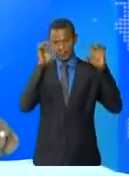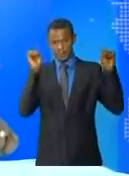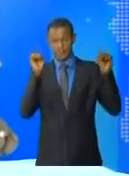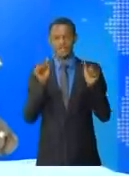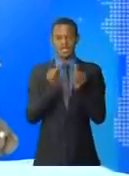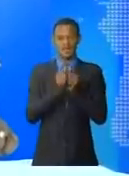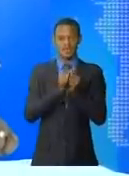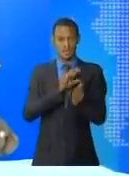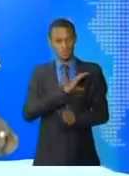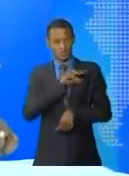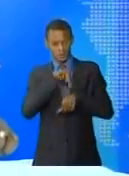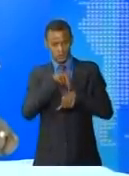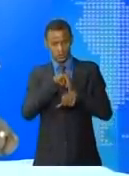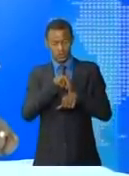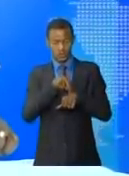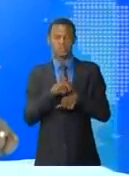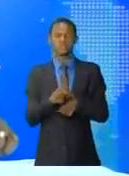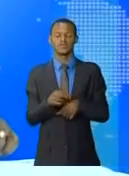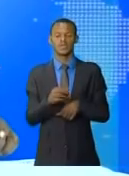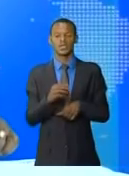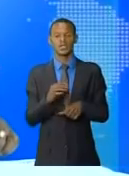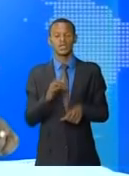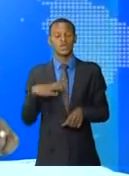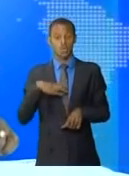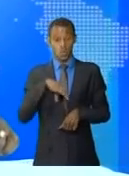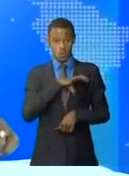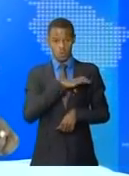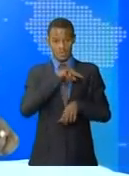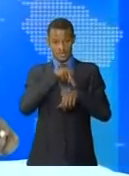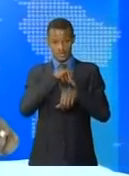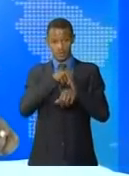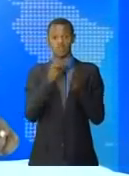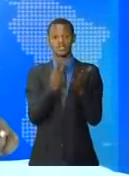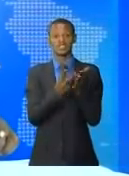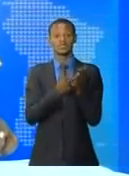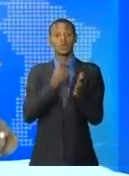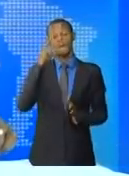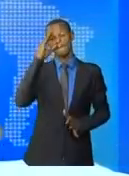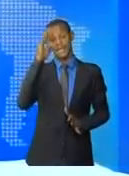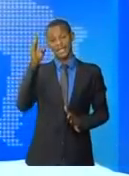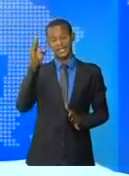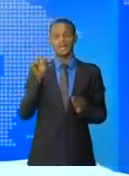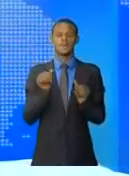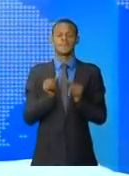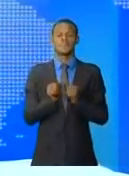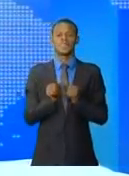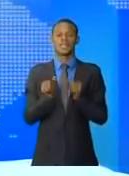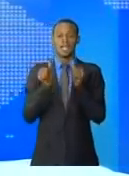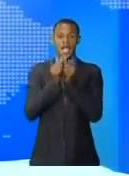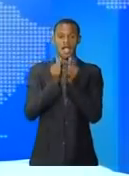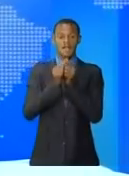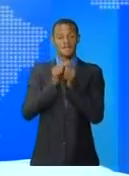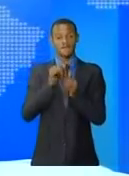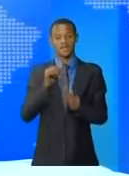l'État, le Comité international des sports militaires, CISM en sigle, et l'état-major général des forces armées